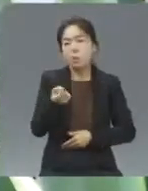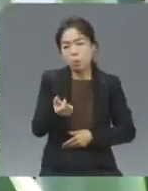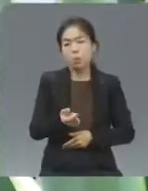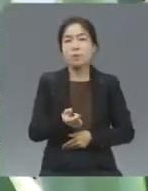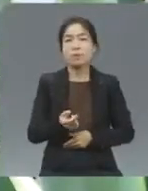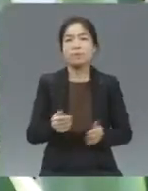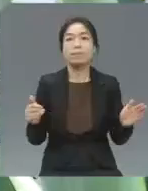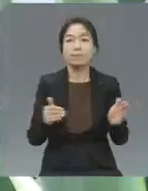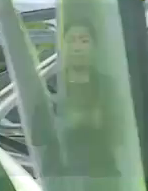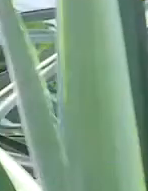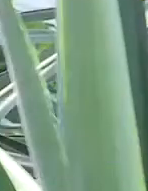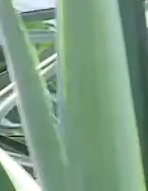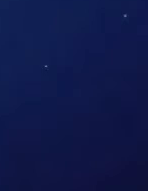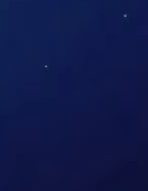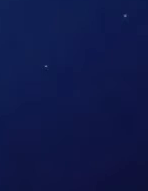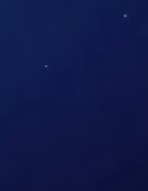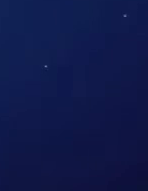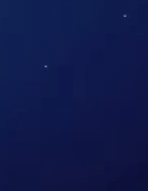있습니다.